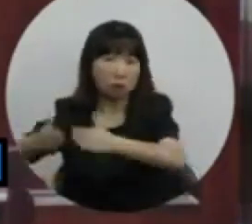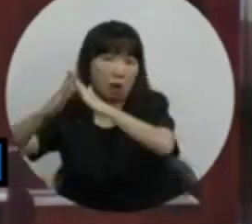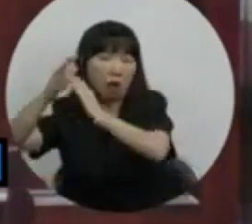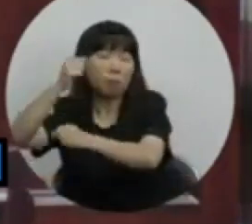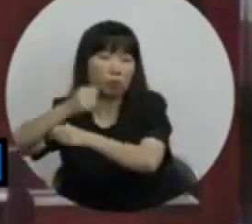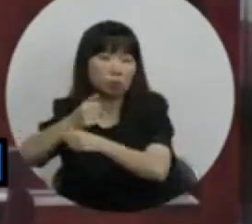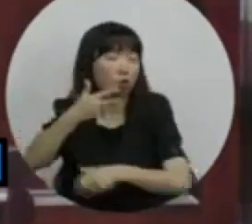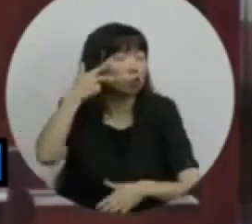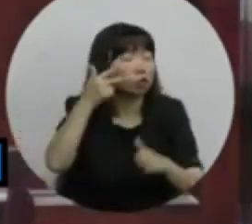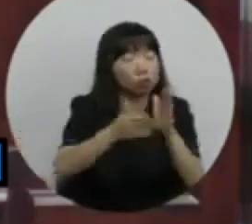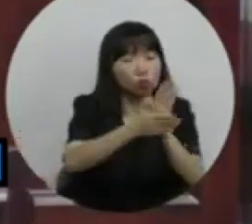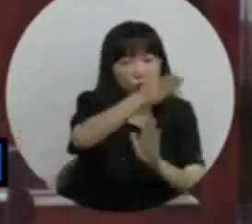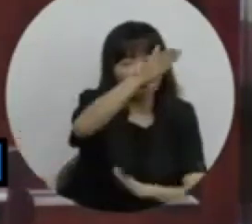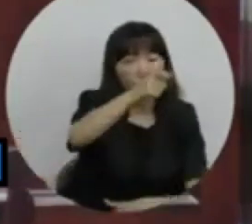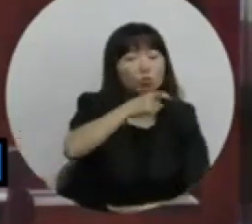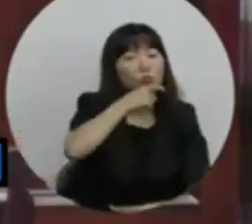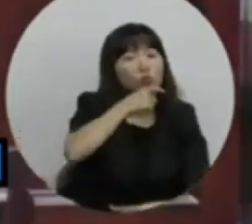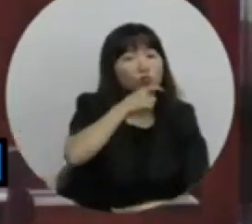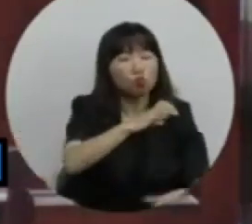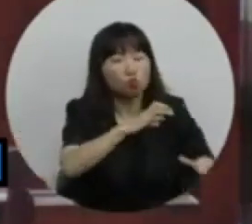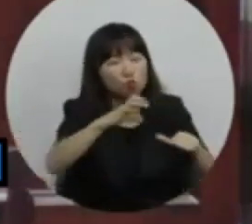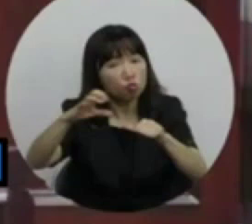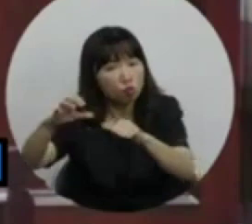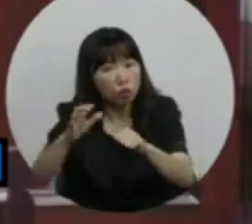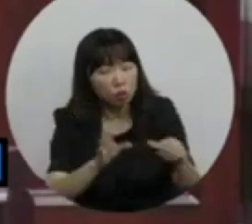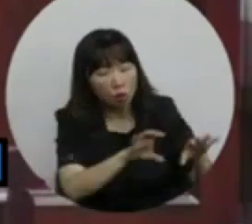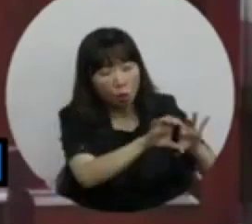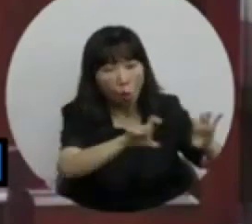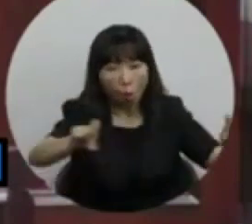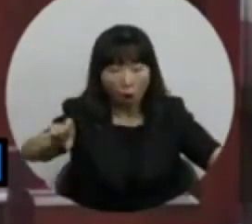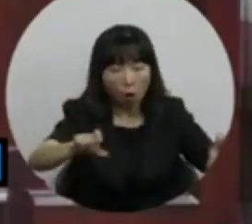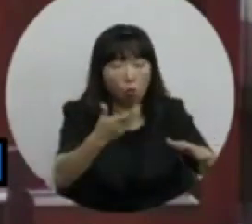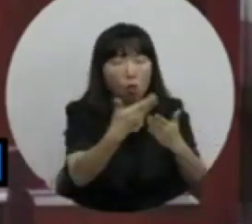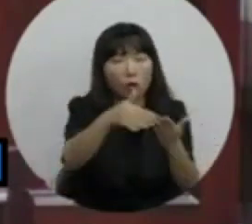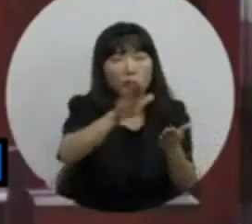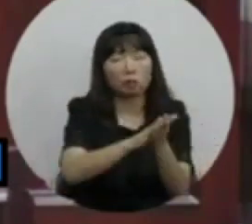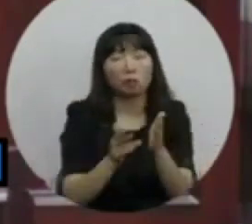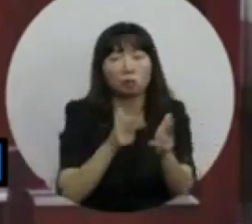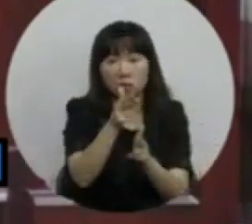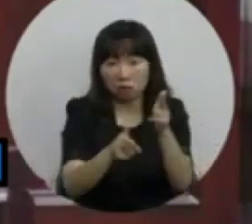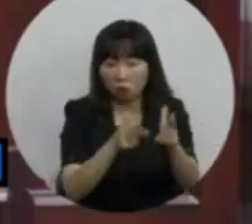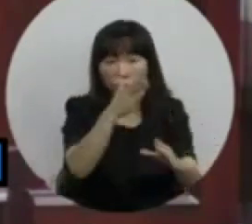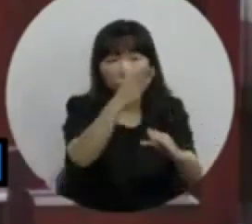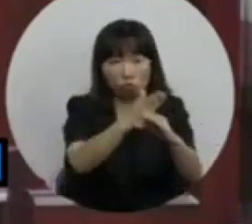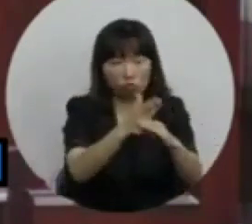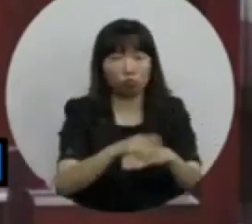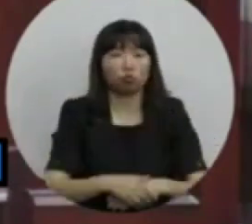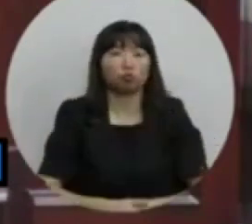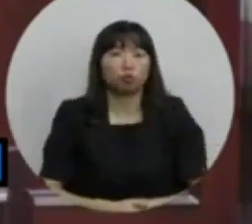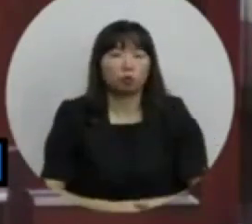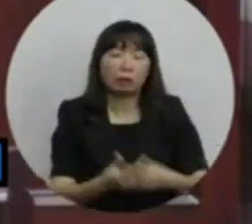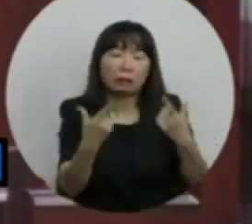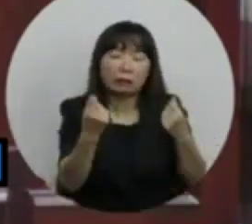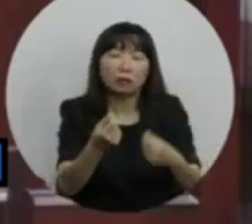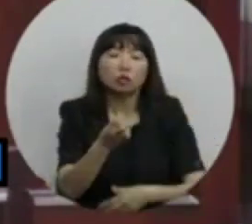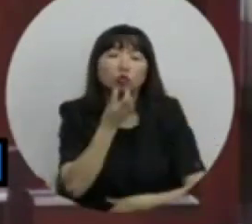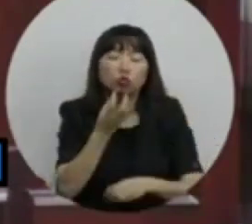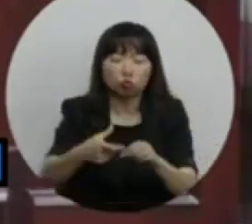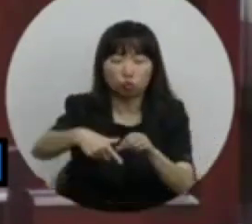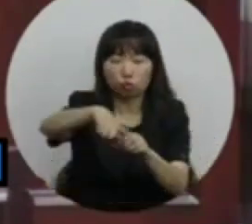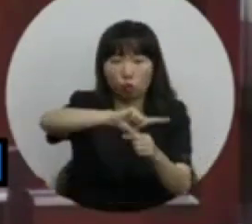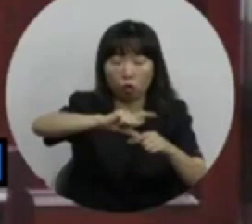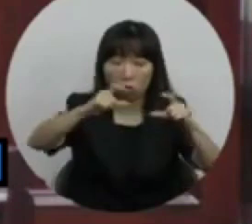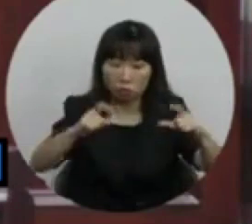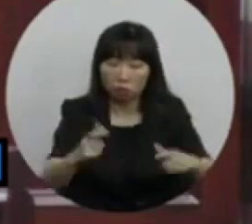여주시에서 용수 공급을 위한 관로 개설 사업을 하고 있습니다. 같은 수도권 지역임에도